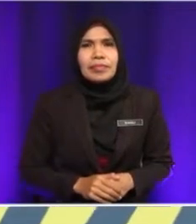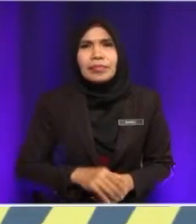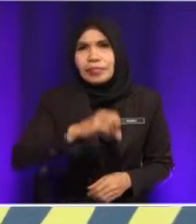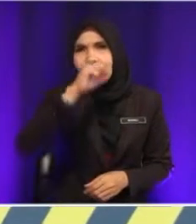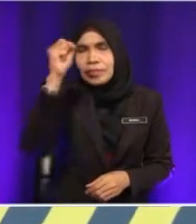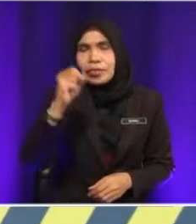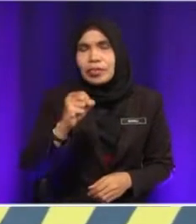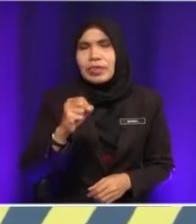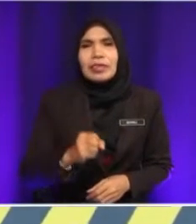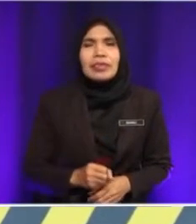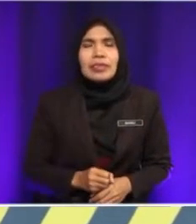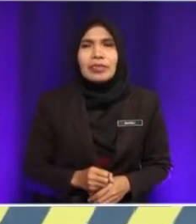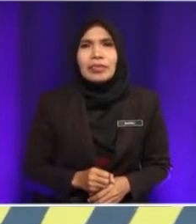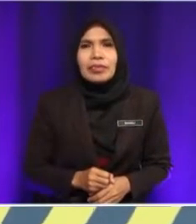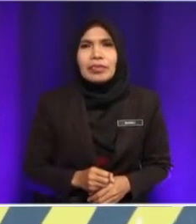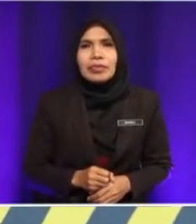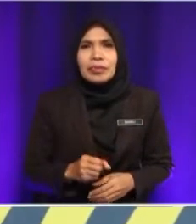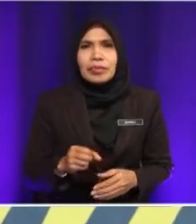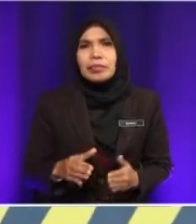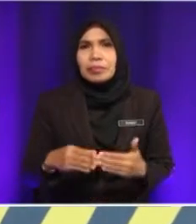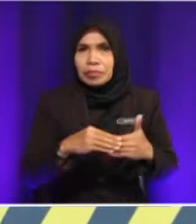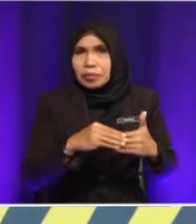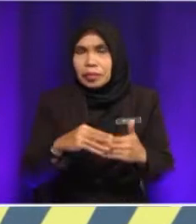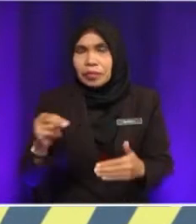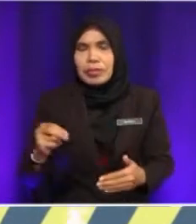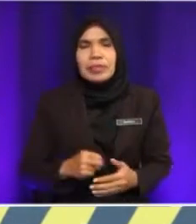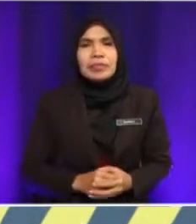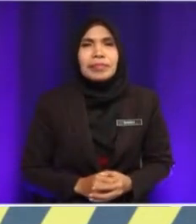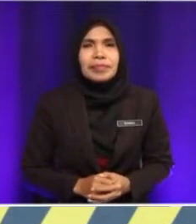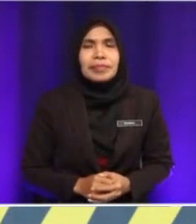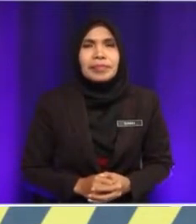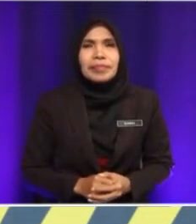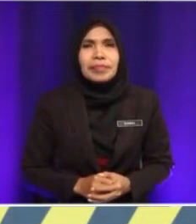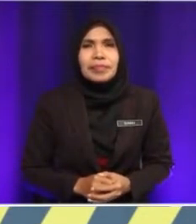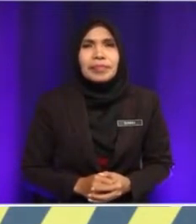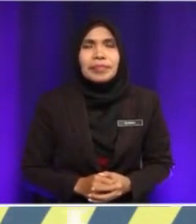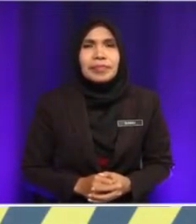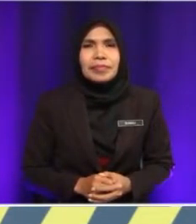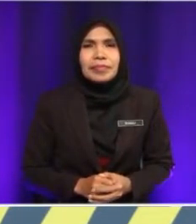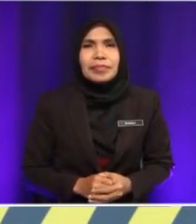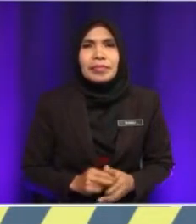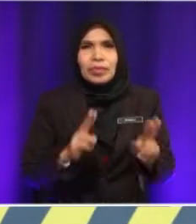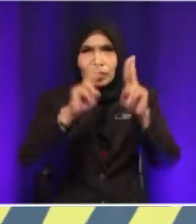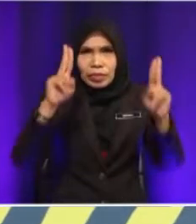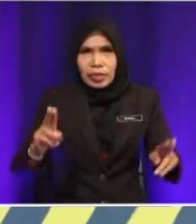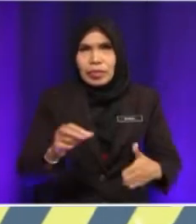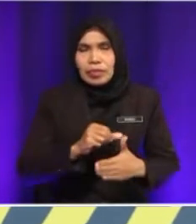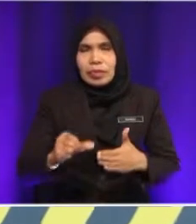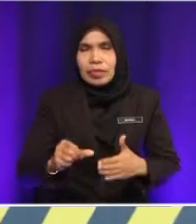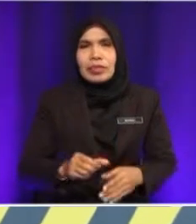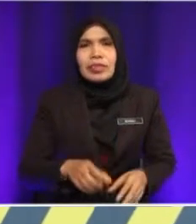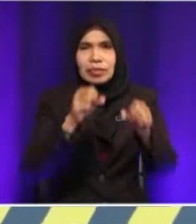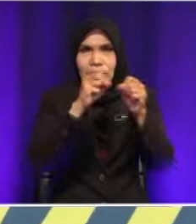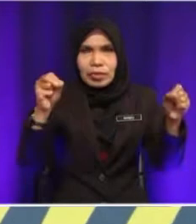panduan penskoran dua-duanya boleh dijalan nanti oleh pihak Sekolah mana kalau hujan akhir akan